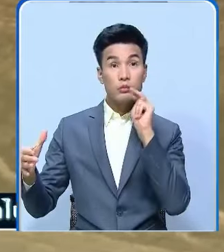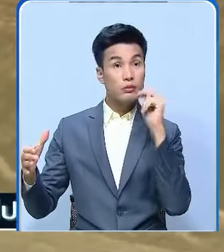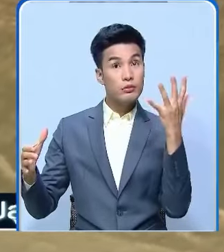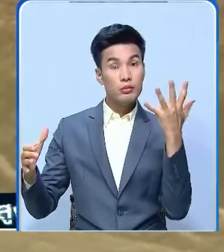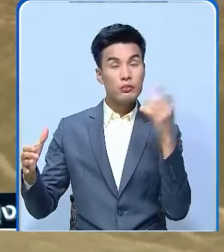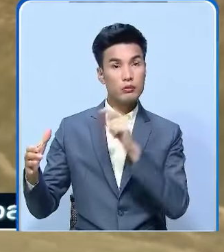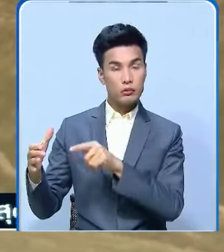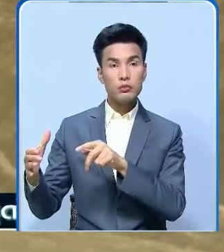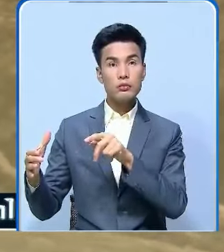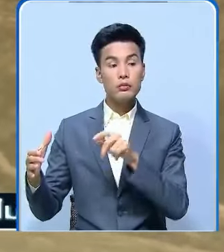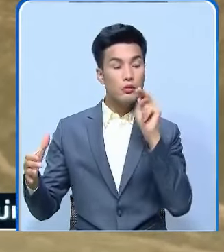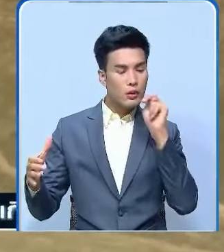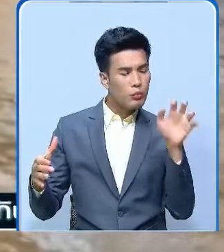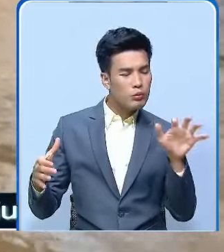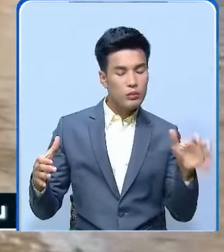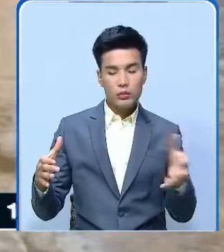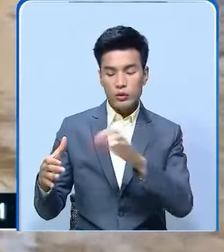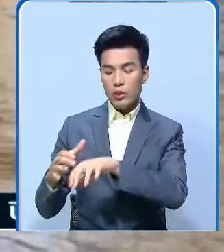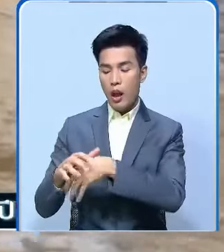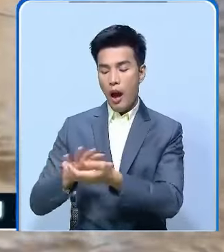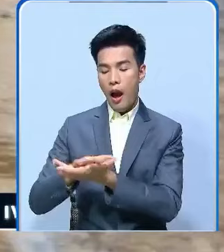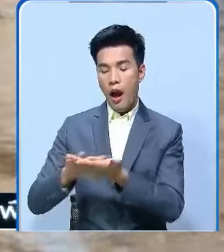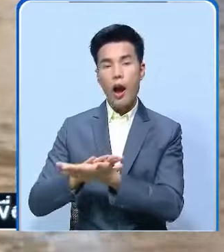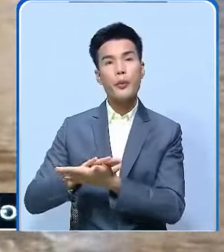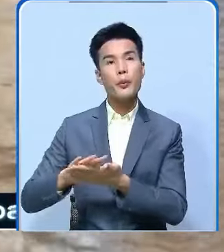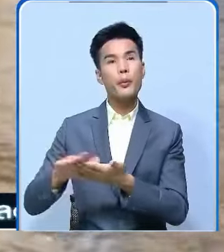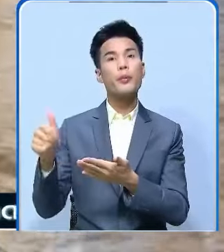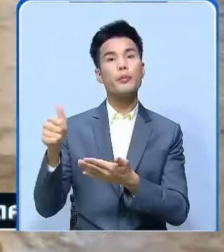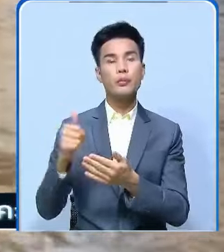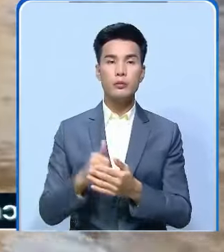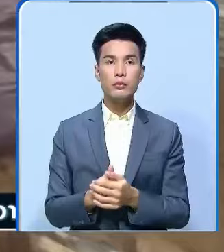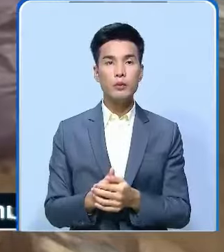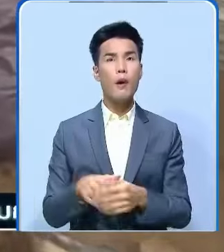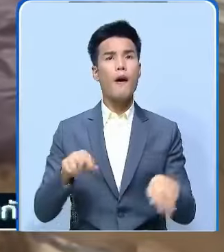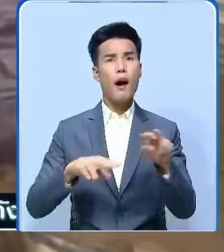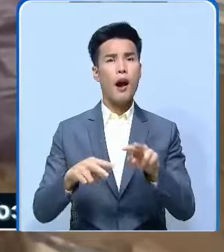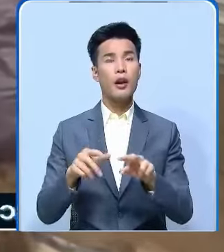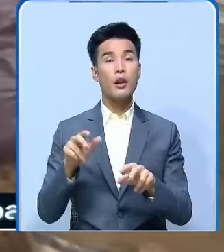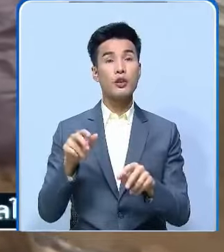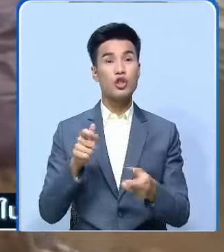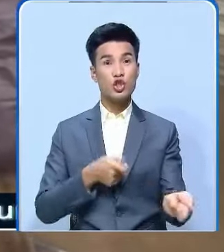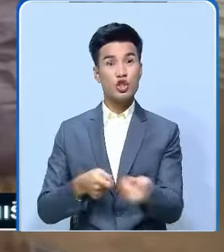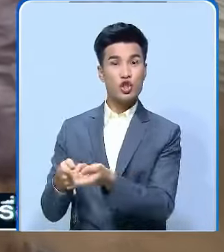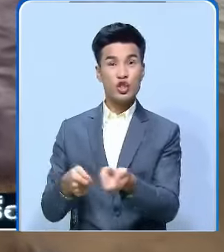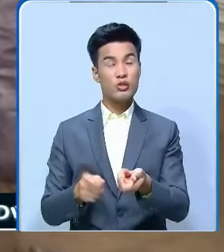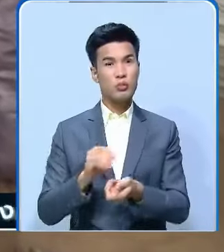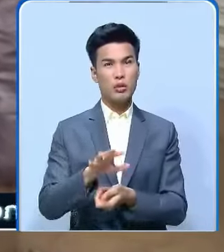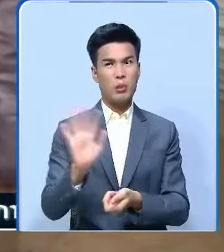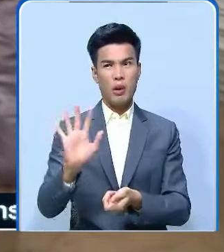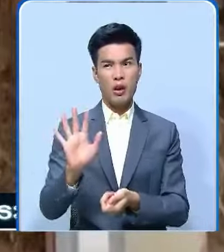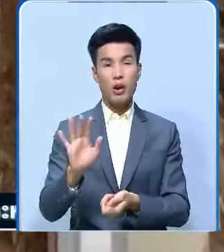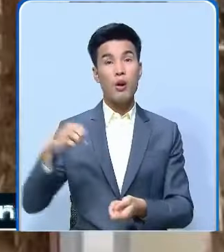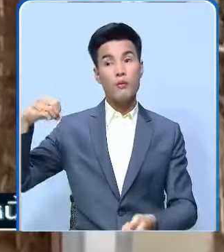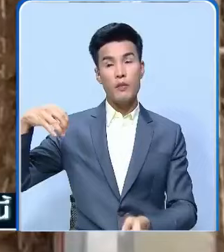าก็ต้องใช้แม่น้ำที่มันขุ่นๆเนี่ยล้างไปก่อนให้คราบมันออกไปก่อน ก็ต้องไปหาเครื่องฉีดน้ำแรงดันสูงแต่เขาไม่แนะนำมาให้ใช้ไ